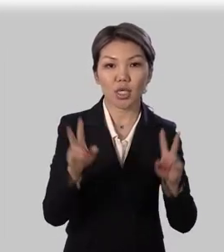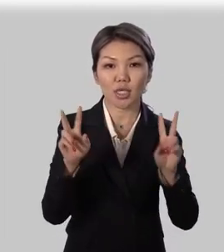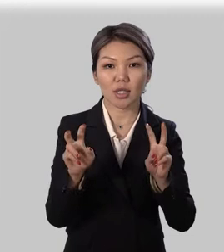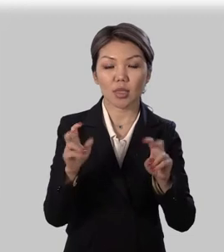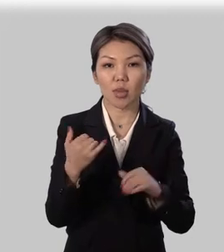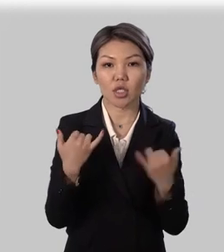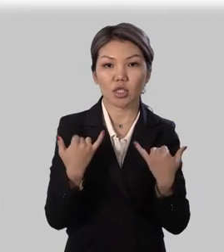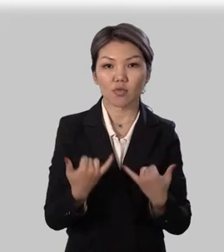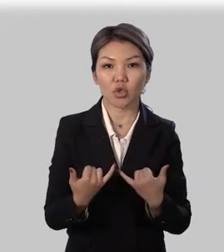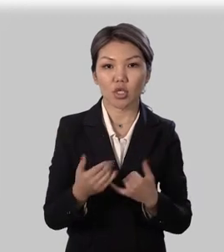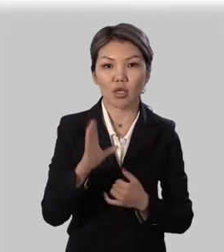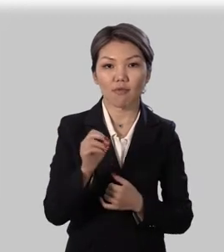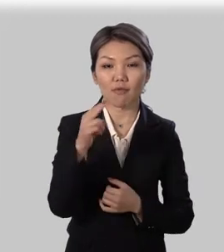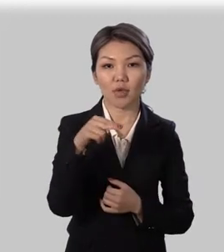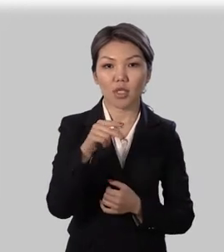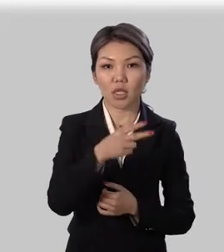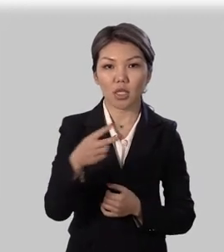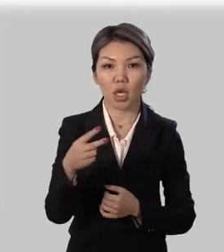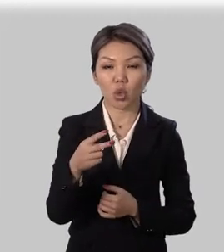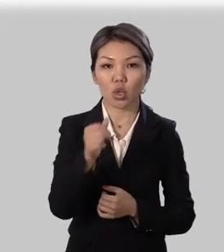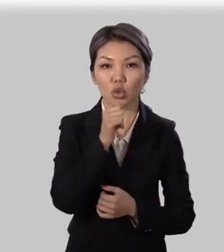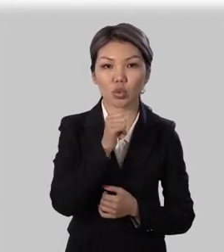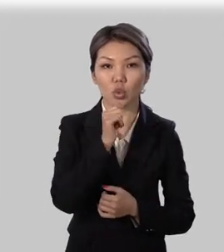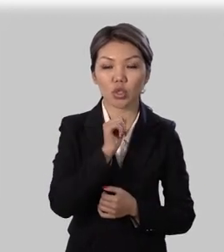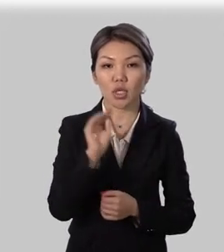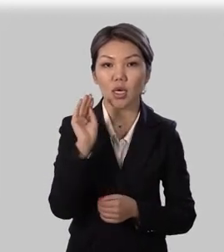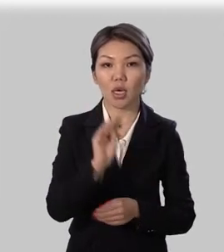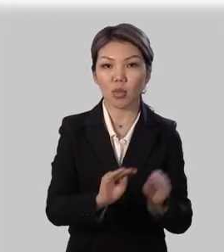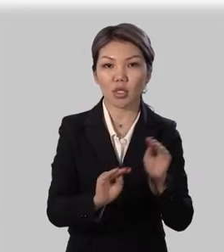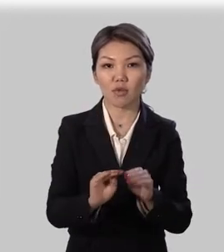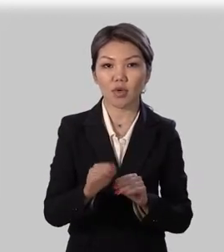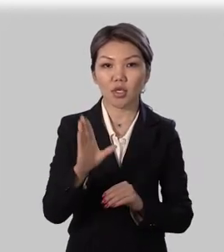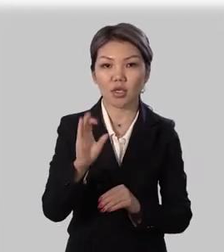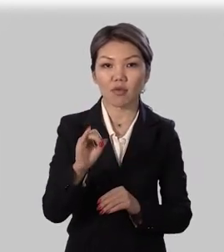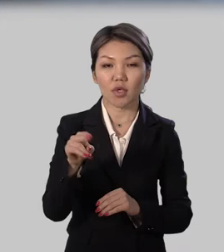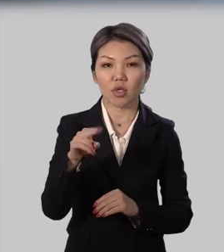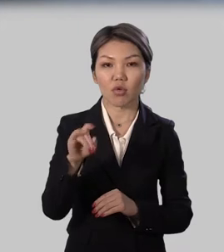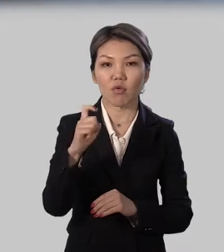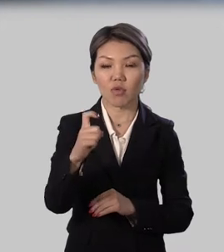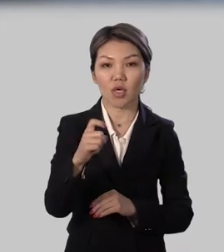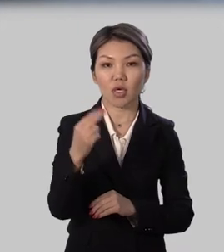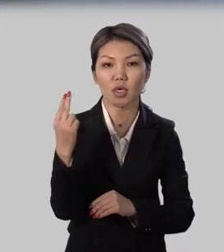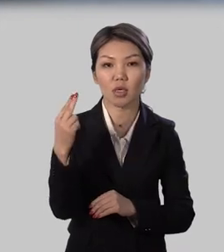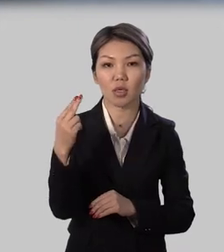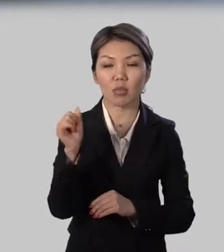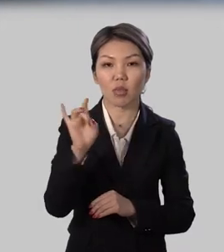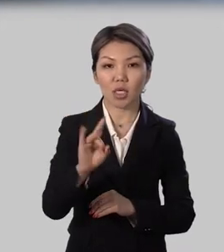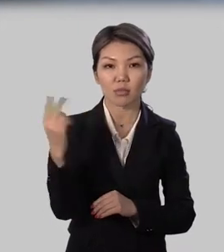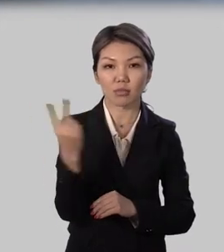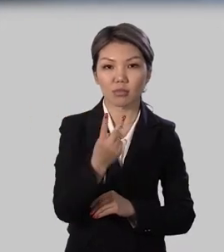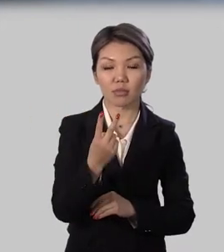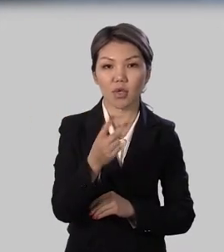сегодняшнего урока вид глагола способы образования видовых пар в ходе ее